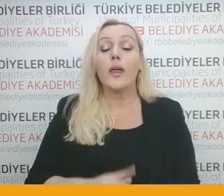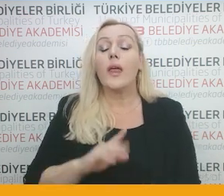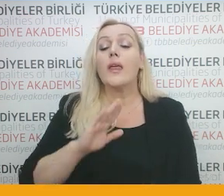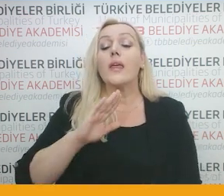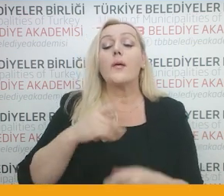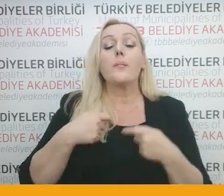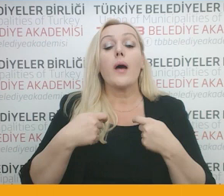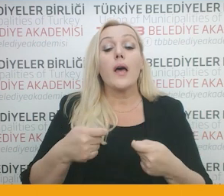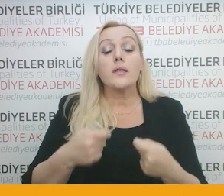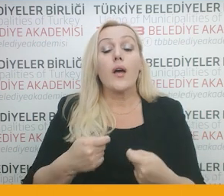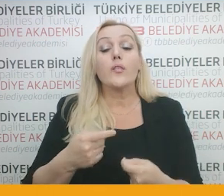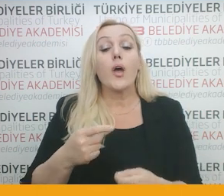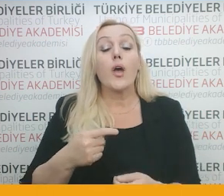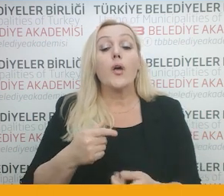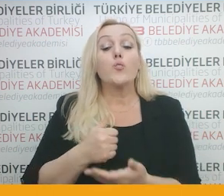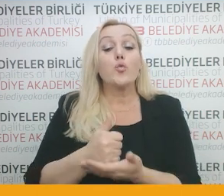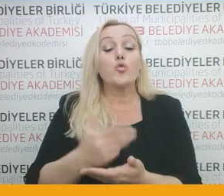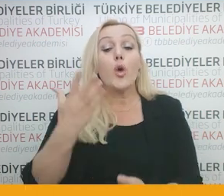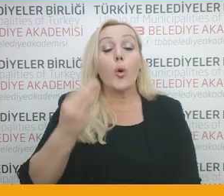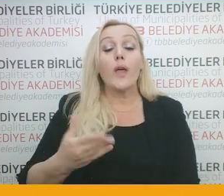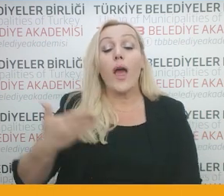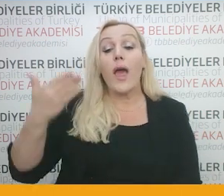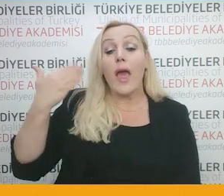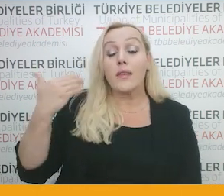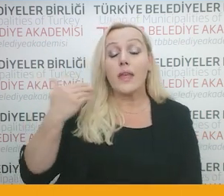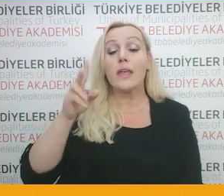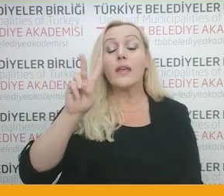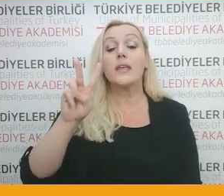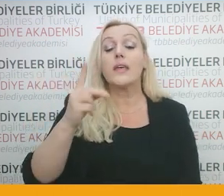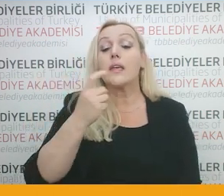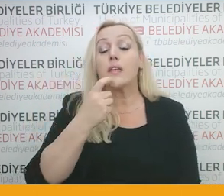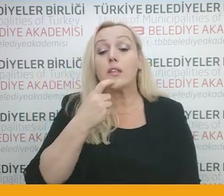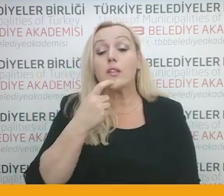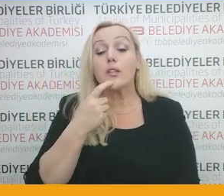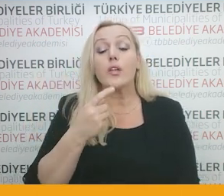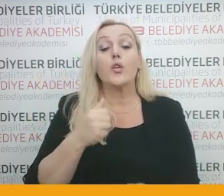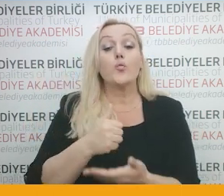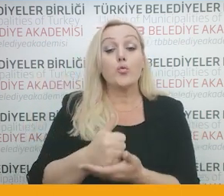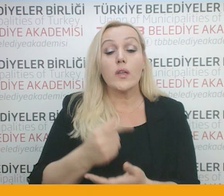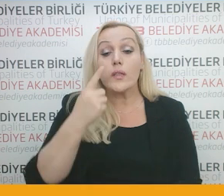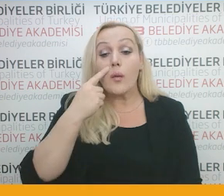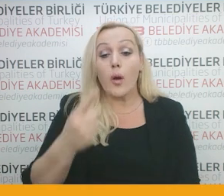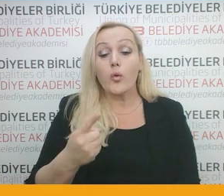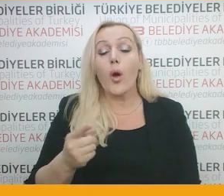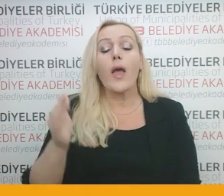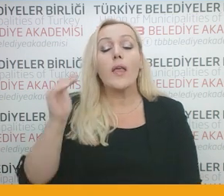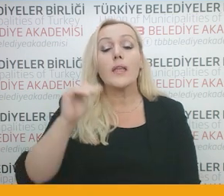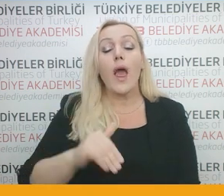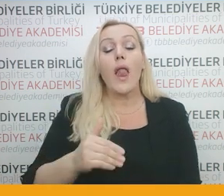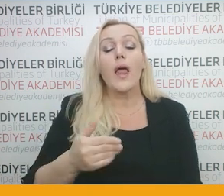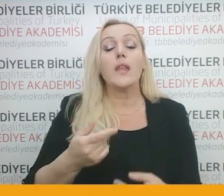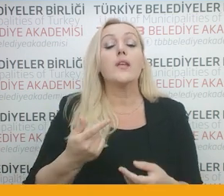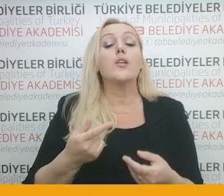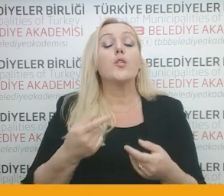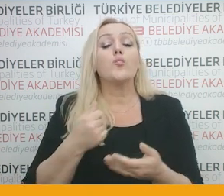Gideri bütçesini oluştururken geçmiş 2 yılın göz önünde bulunduruyor. Gelir bütçesini oluştururken izleyen 2 yılın